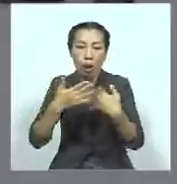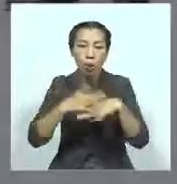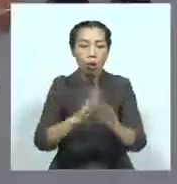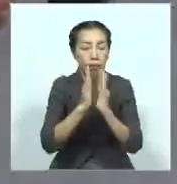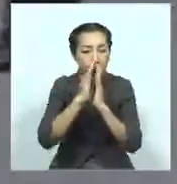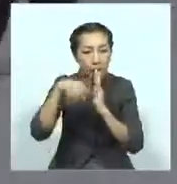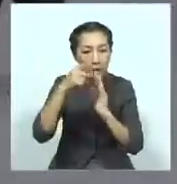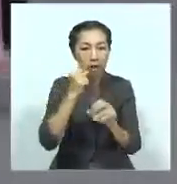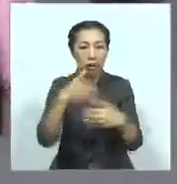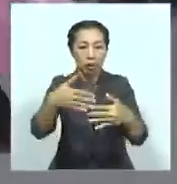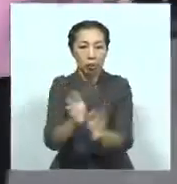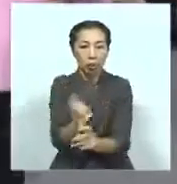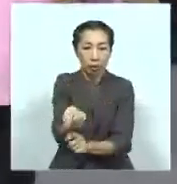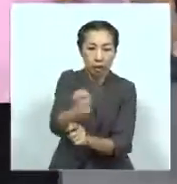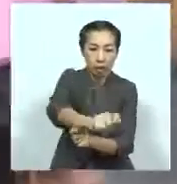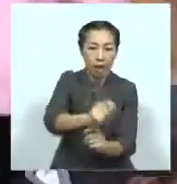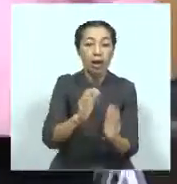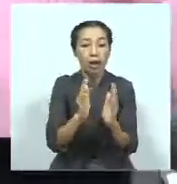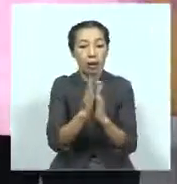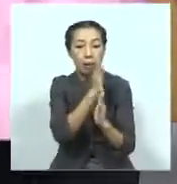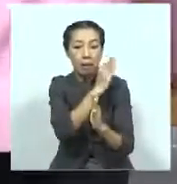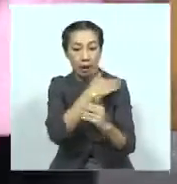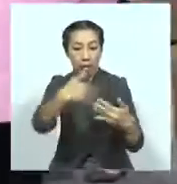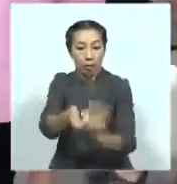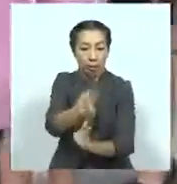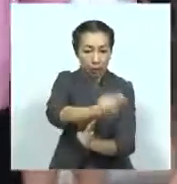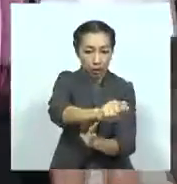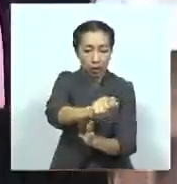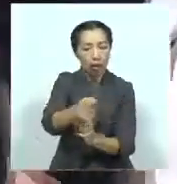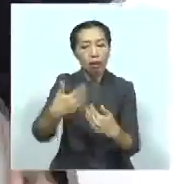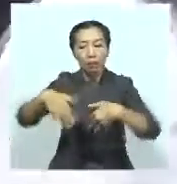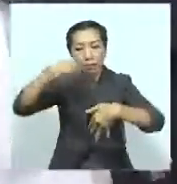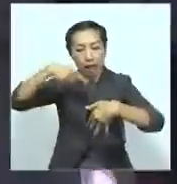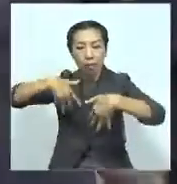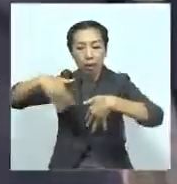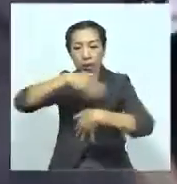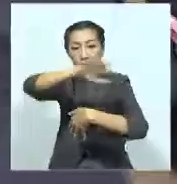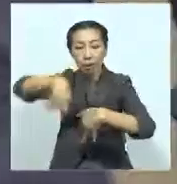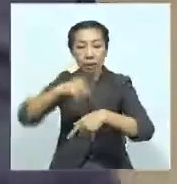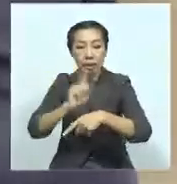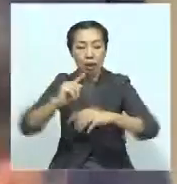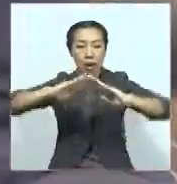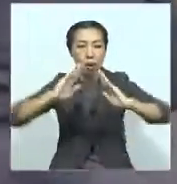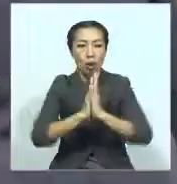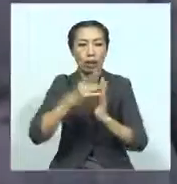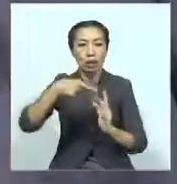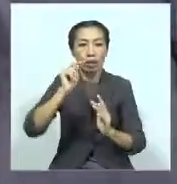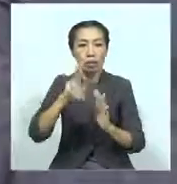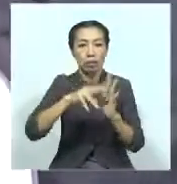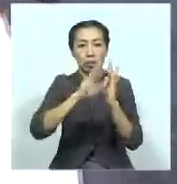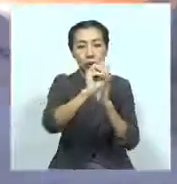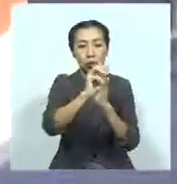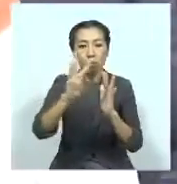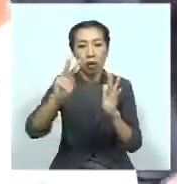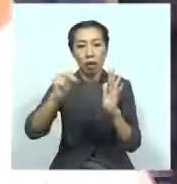ธมนต์และทำบุญตักบาตรพระสงฆ์ร่วมกับพระพุทธศาสนิกชนชาวไทยณวัดปทุมวนารามเป็นการ